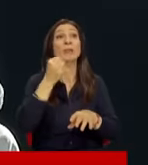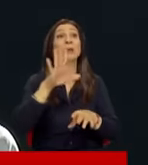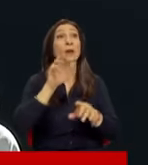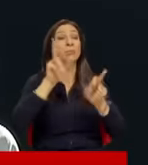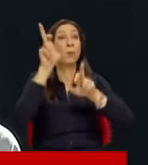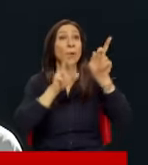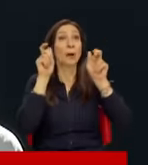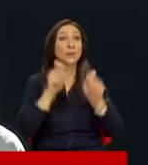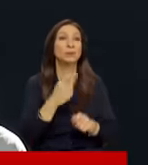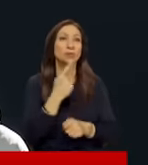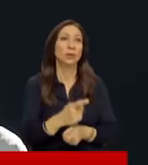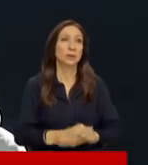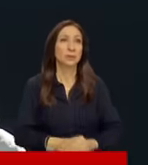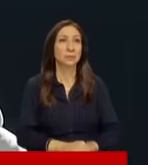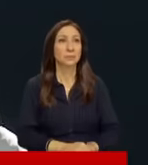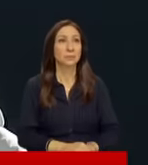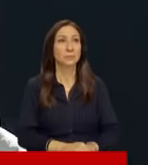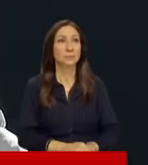alınmadan atıldığını söyledi.